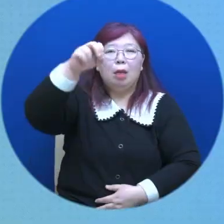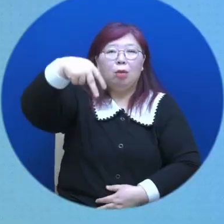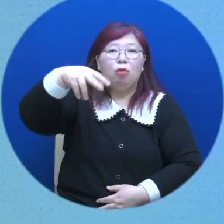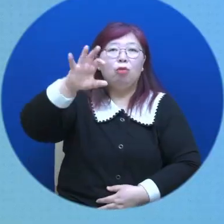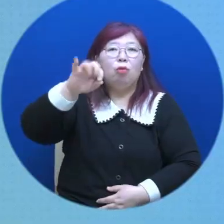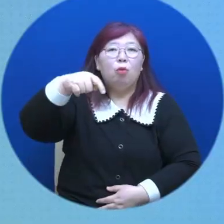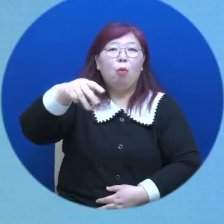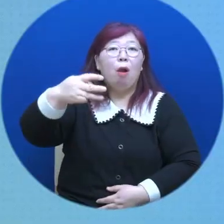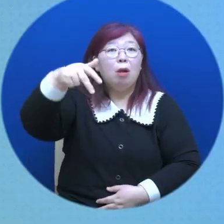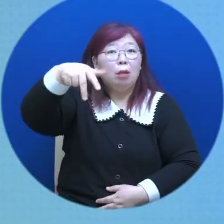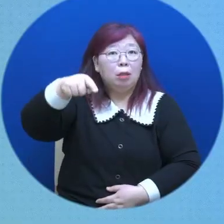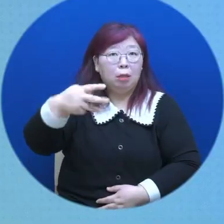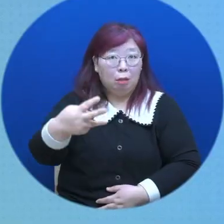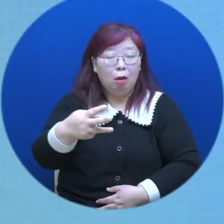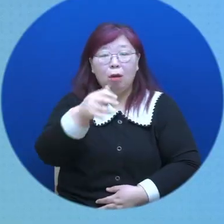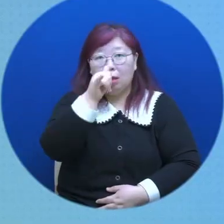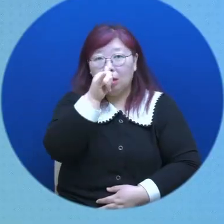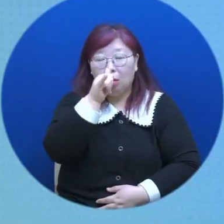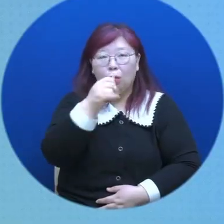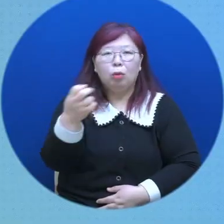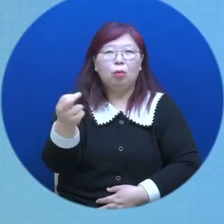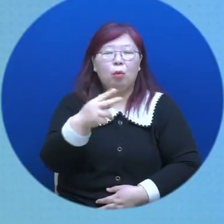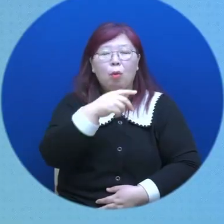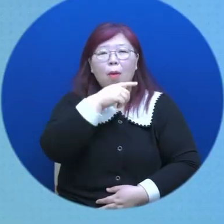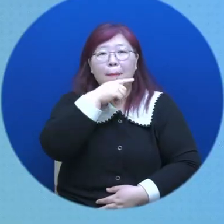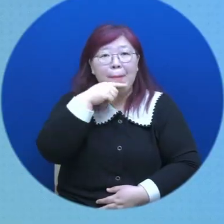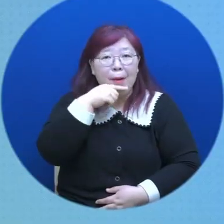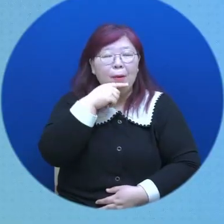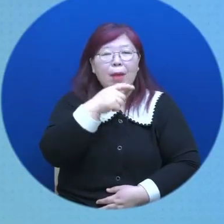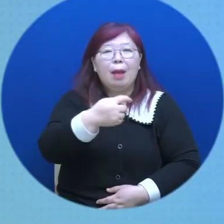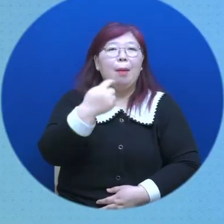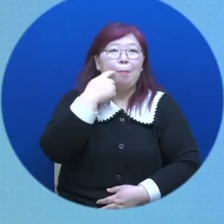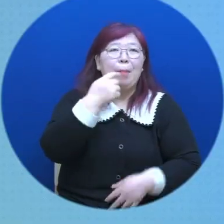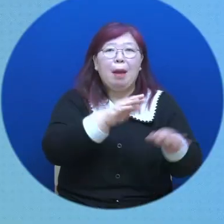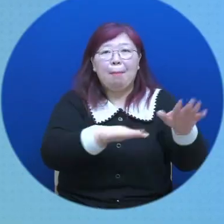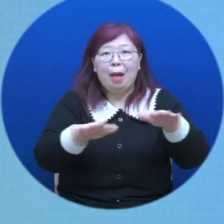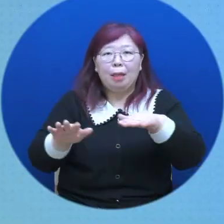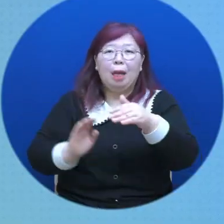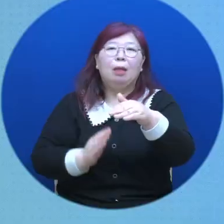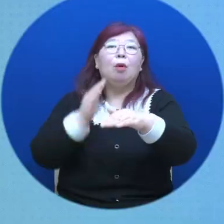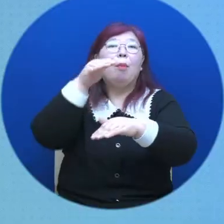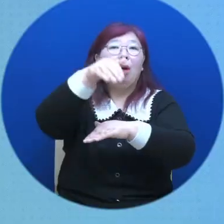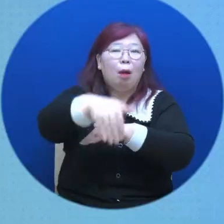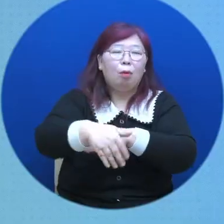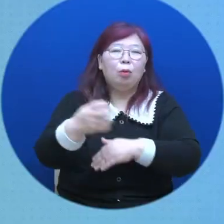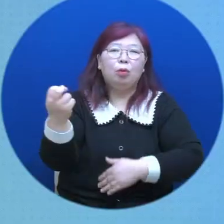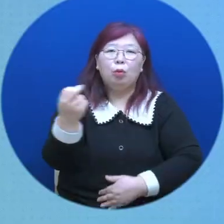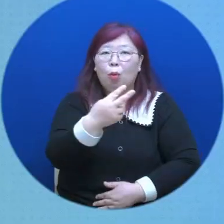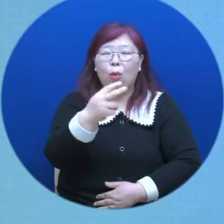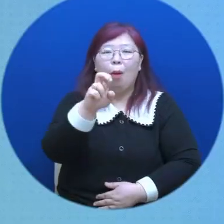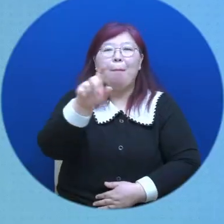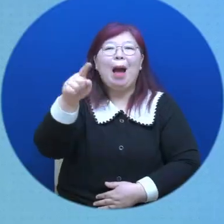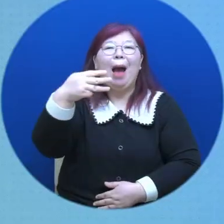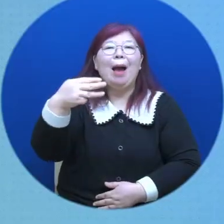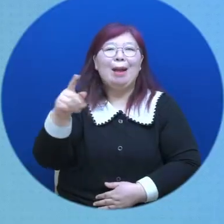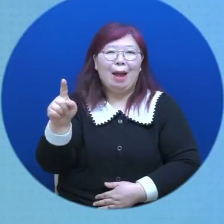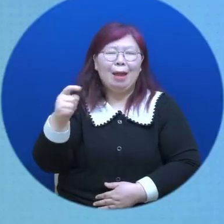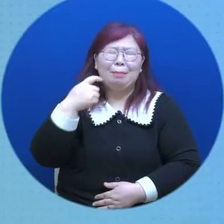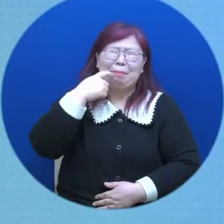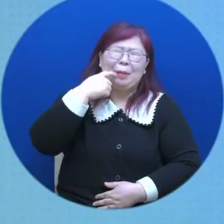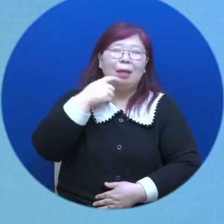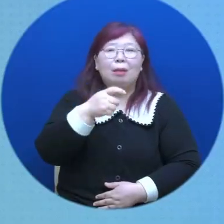경험했습니다. 홍해를 건너왔습니다. 마라의 선물을 경험했습니다. 그러면서 석 달이